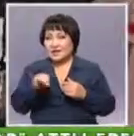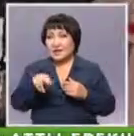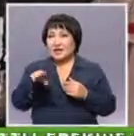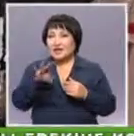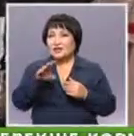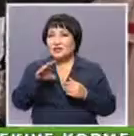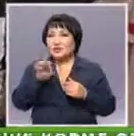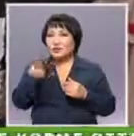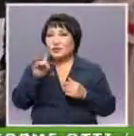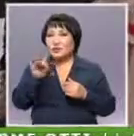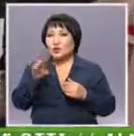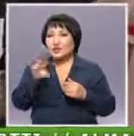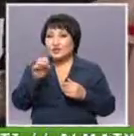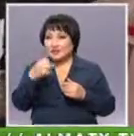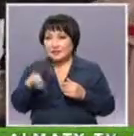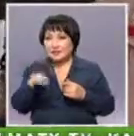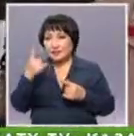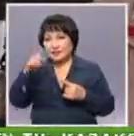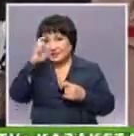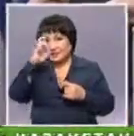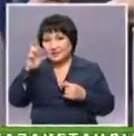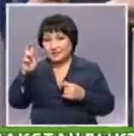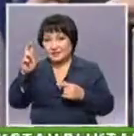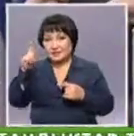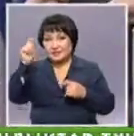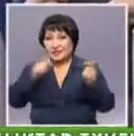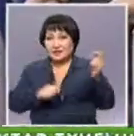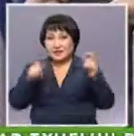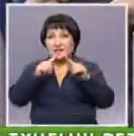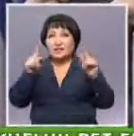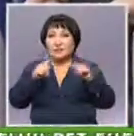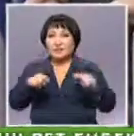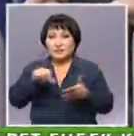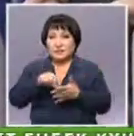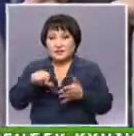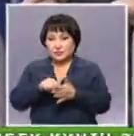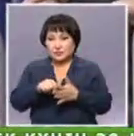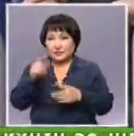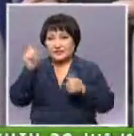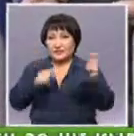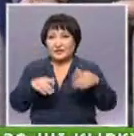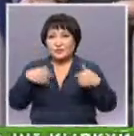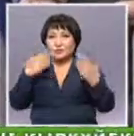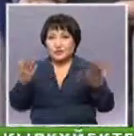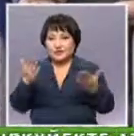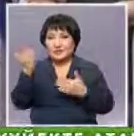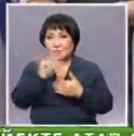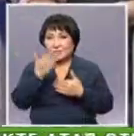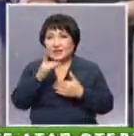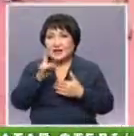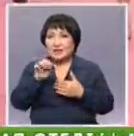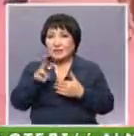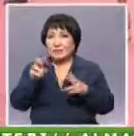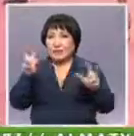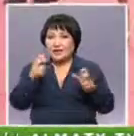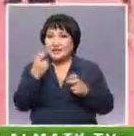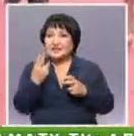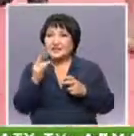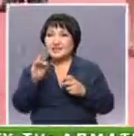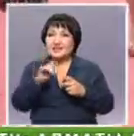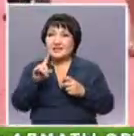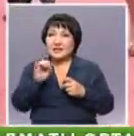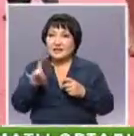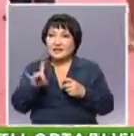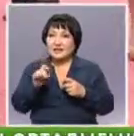да алпауыт елдерінен келген жұлдыздарда қатысып жатыр. Айта кетейік, фестивальде ұсынылған туындылар Арман, Цезарь, Синема